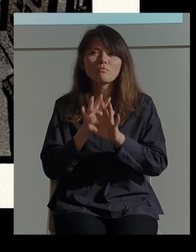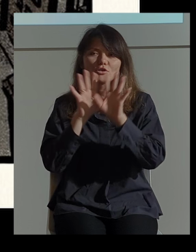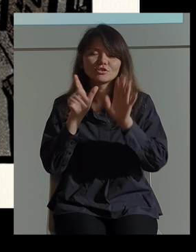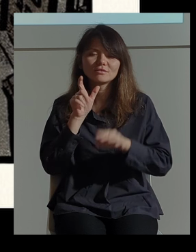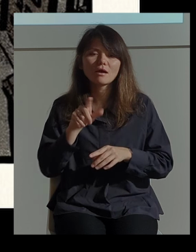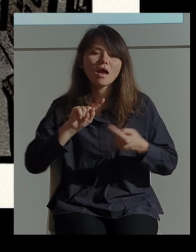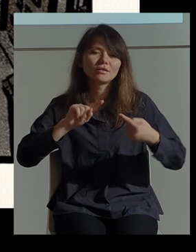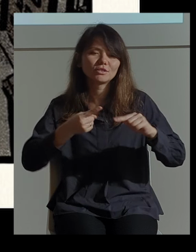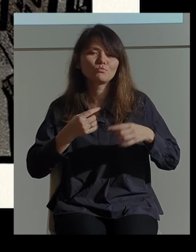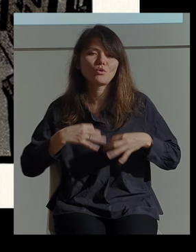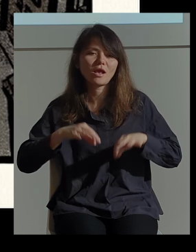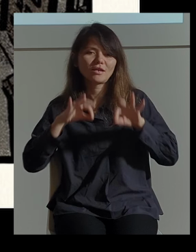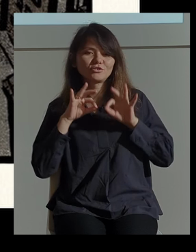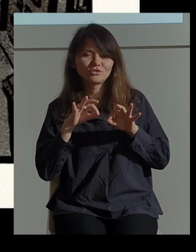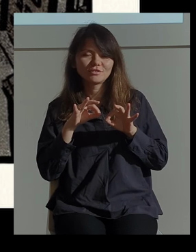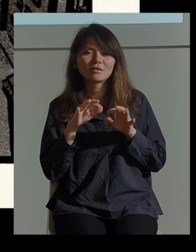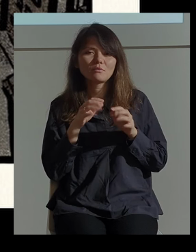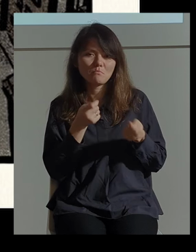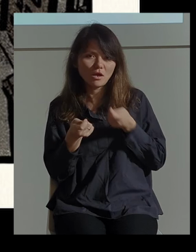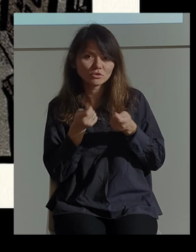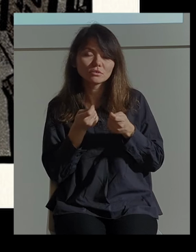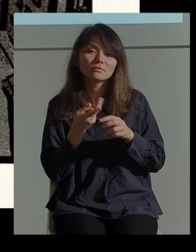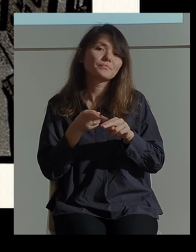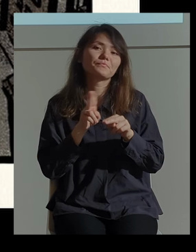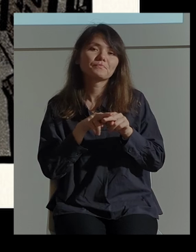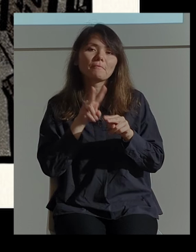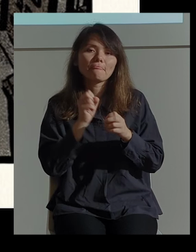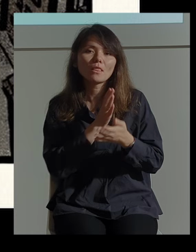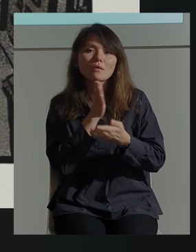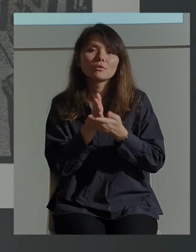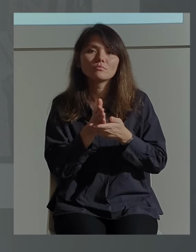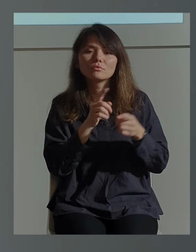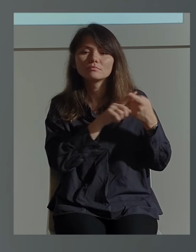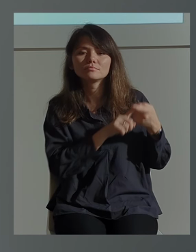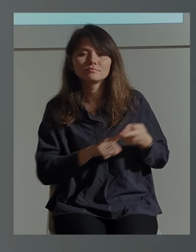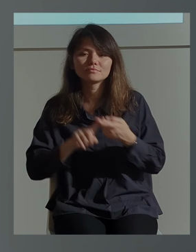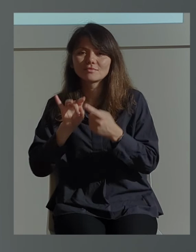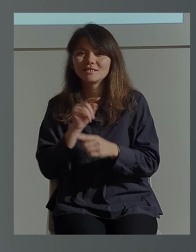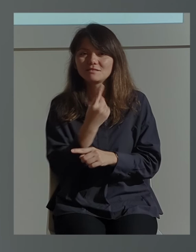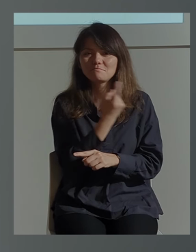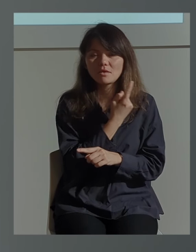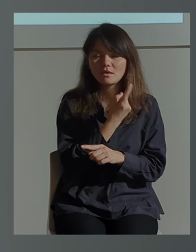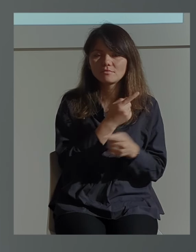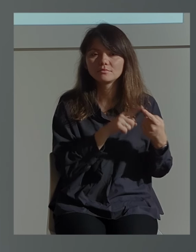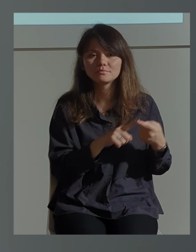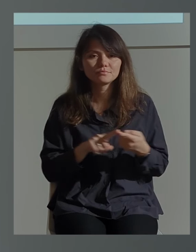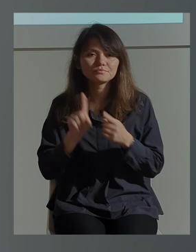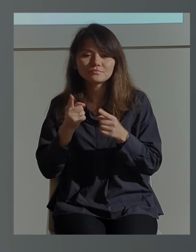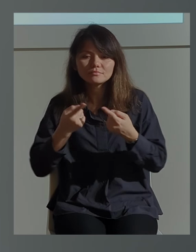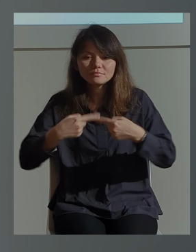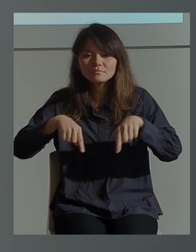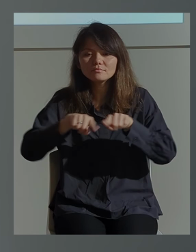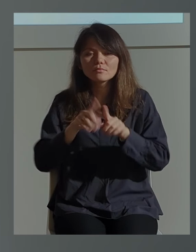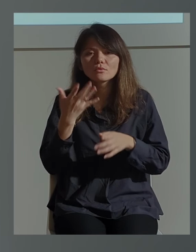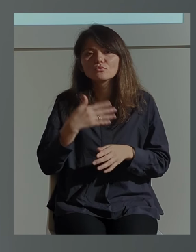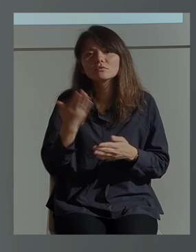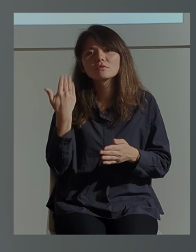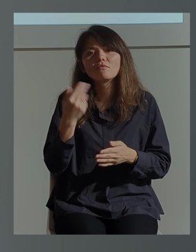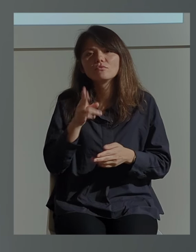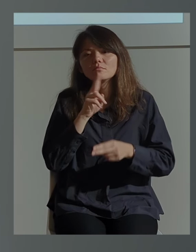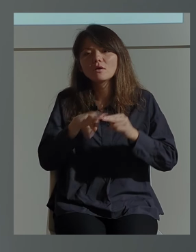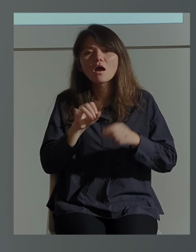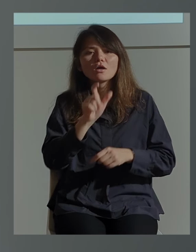бюрократических машин и оно конечно напрямую вытекает из первого поскольку контора давно потеряла человеческие